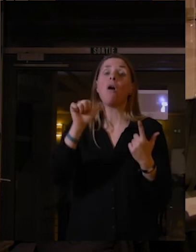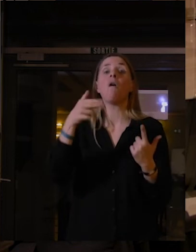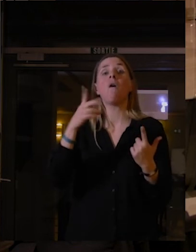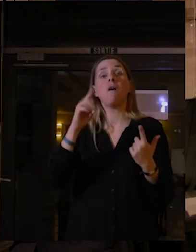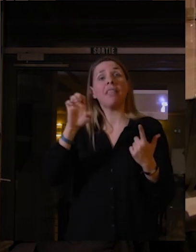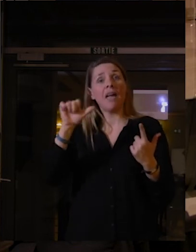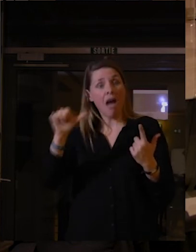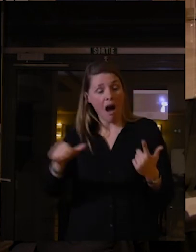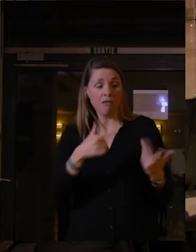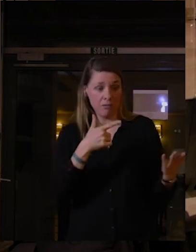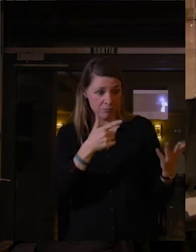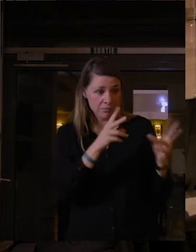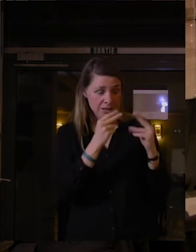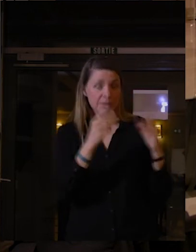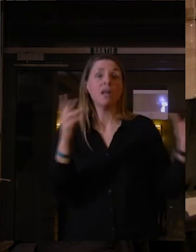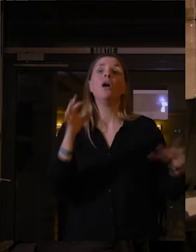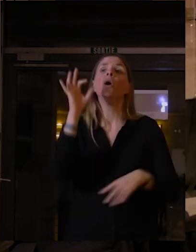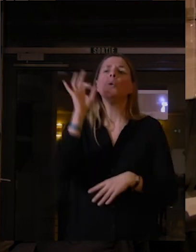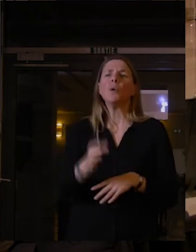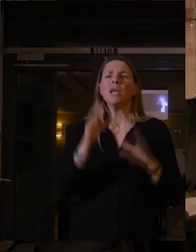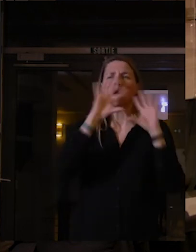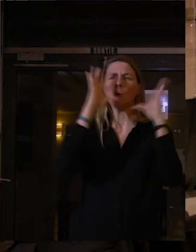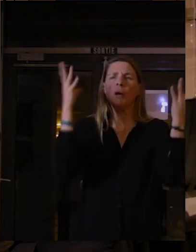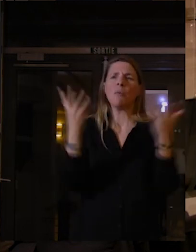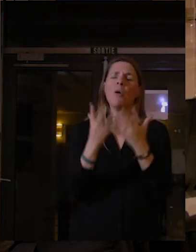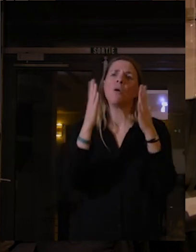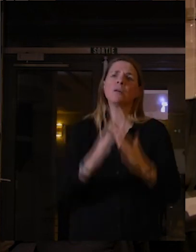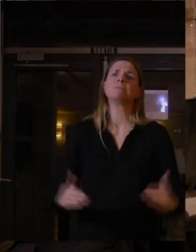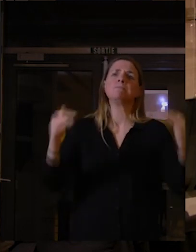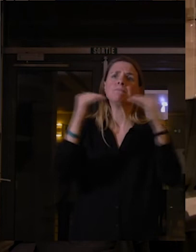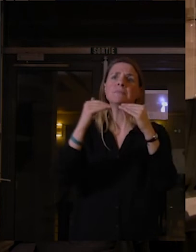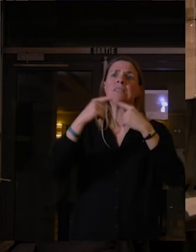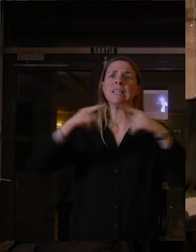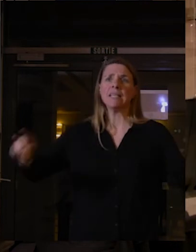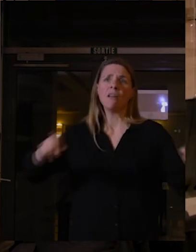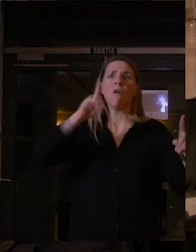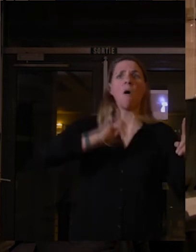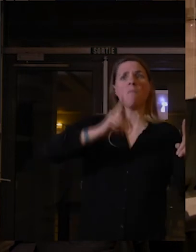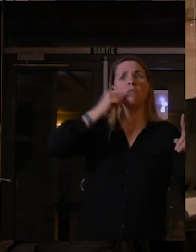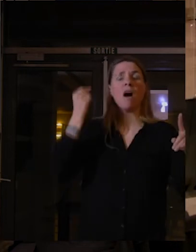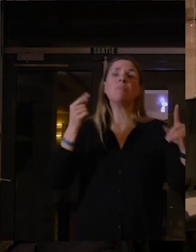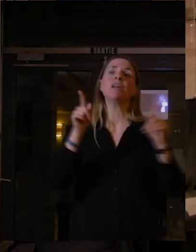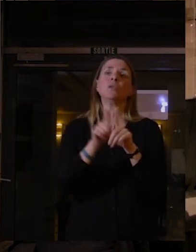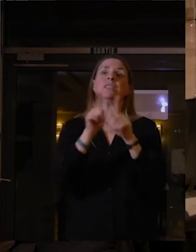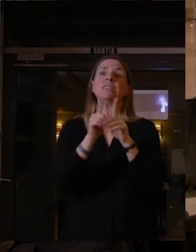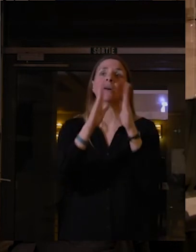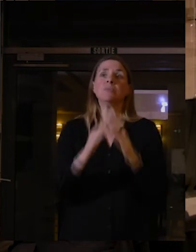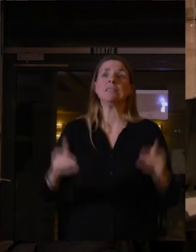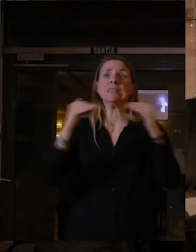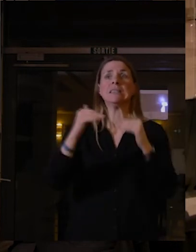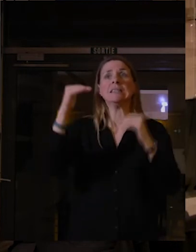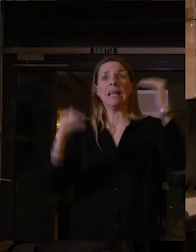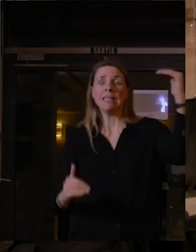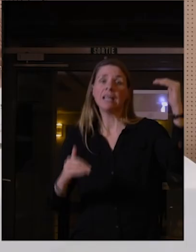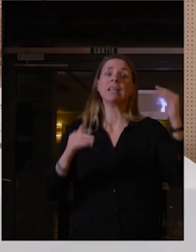Oui, alors on parle globalement d'inégalité des genres. Moi, j'aimerais plutôt parler d'inégalité des chances et d'accès aussi au